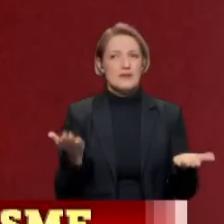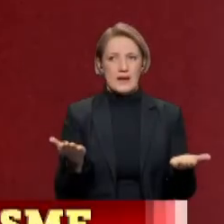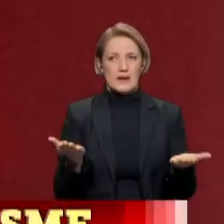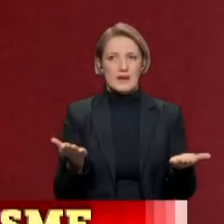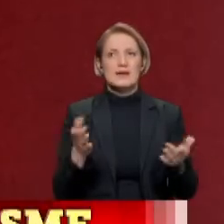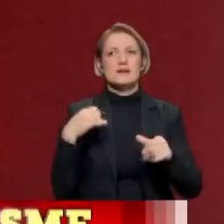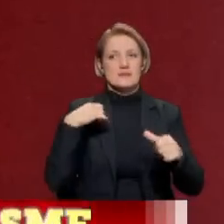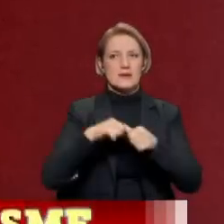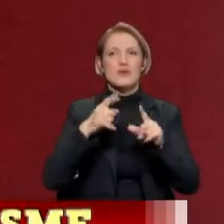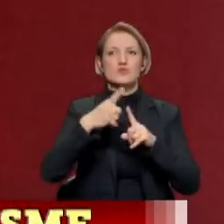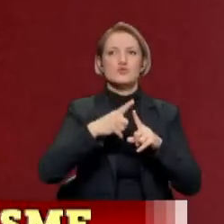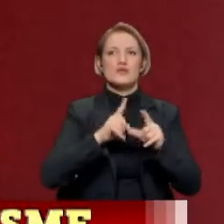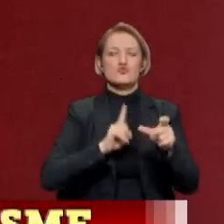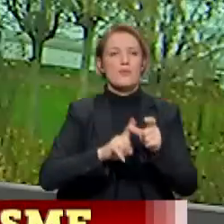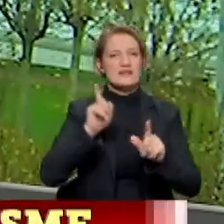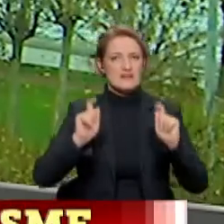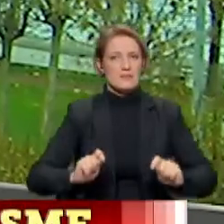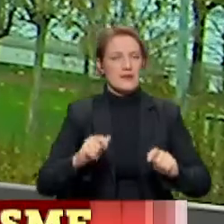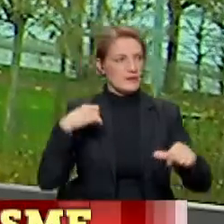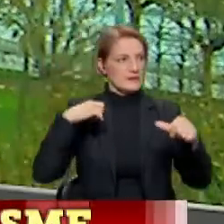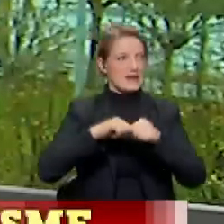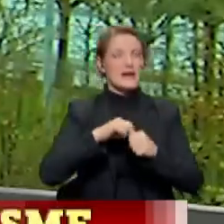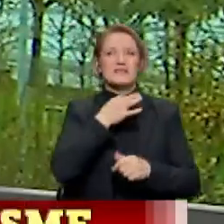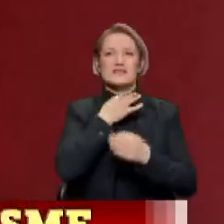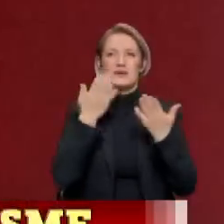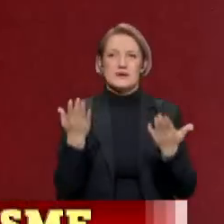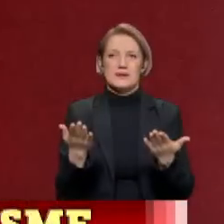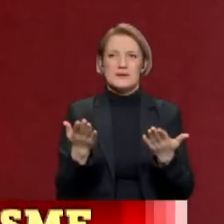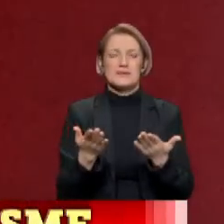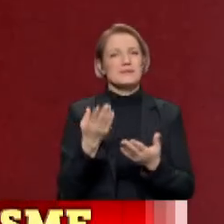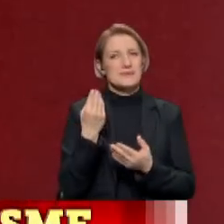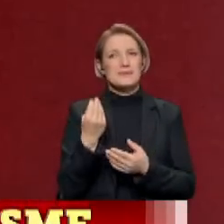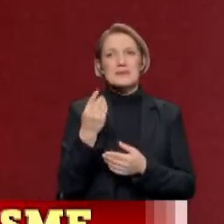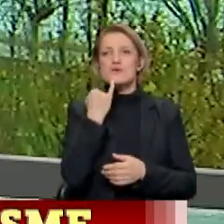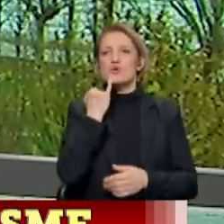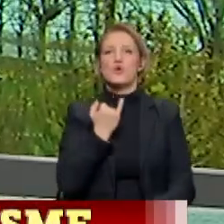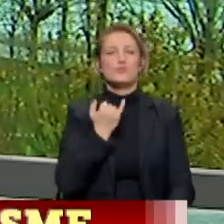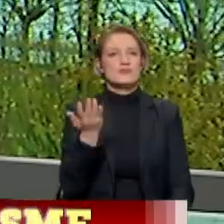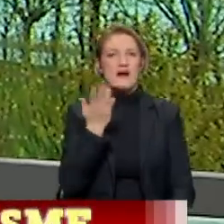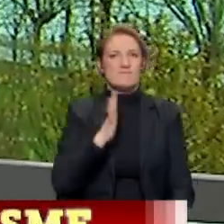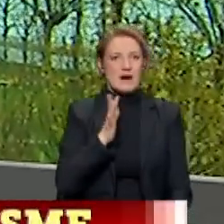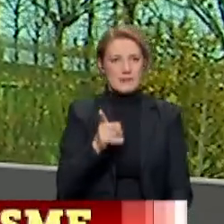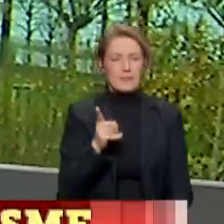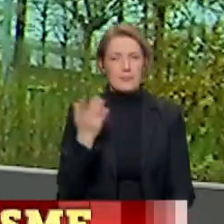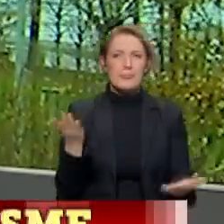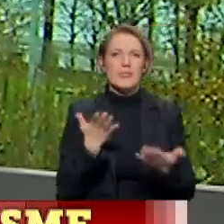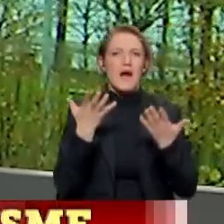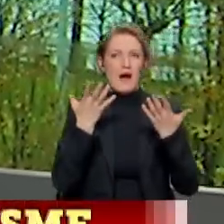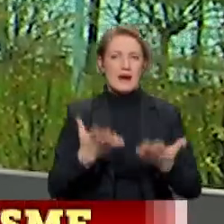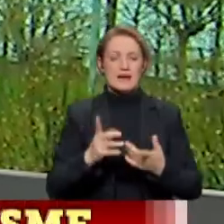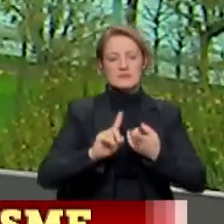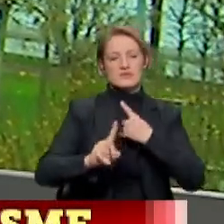kıyaslamasında yine Turhan Çömez yaptı. Tekrar teşekkür ederim ben efendim. Ben teşekkür ederim. Sağ olun. Yeni bir konuğumuz daha var ve kendisiyle daha